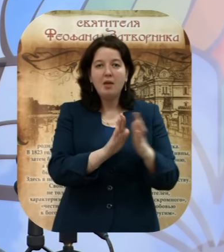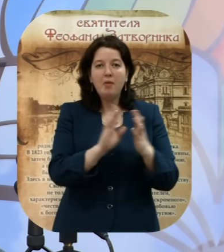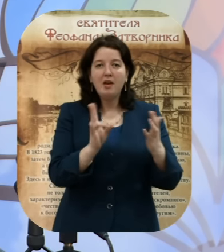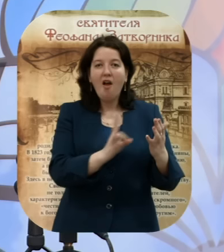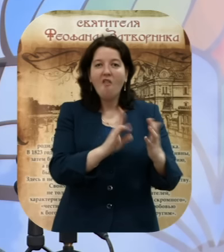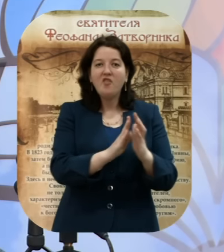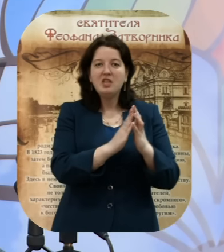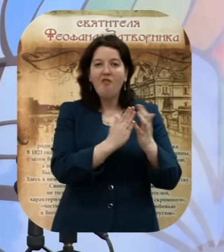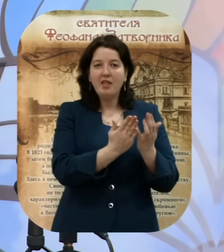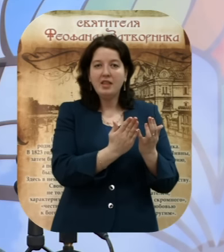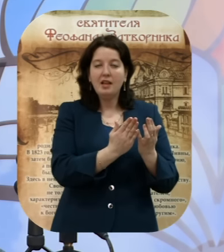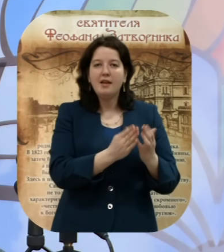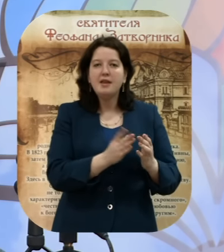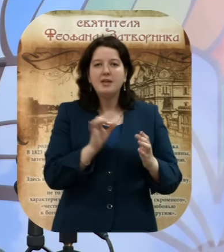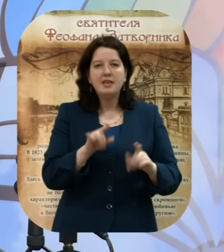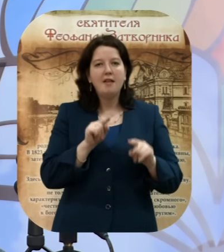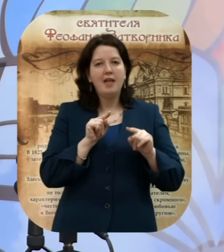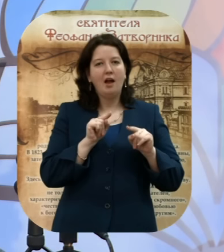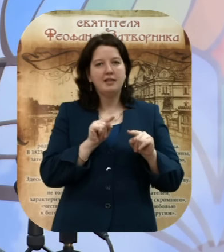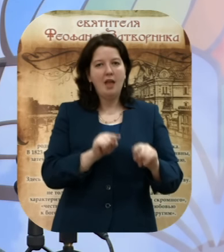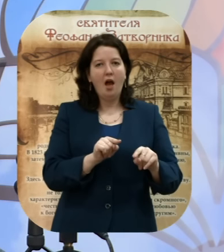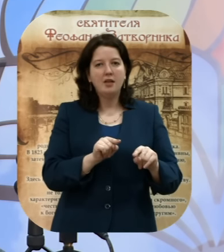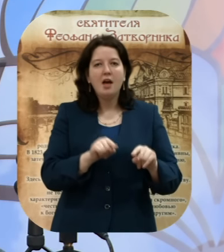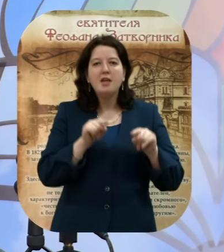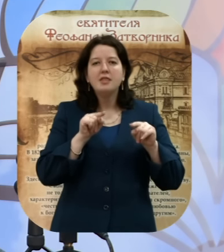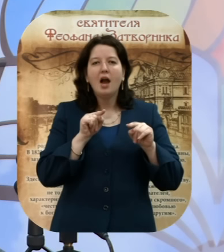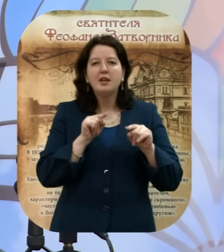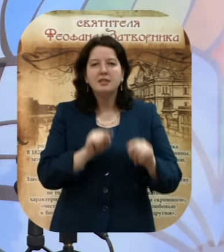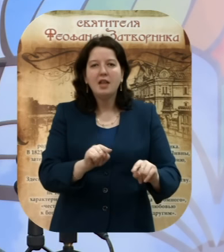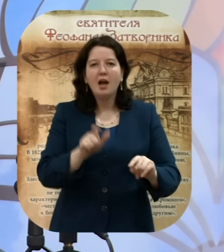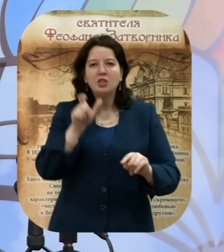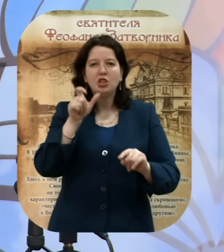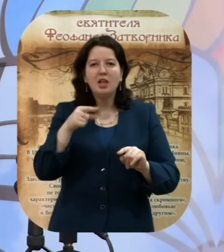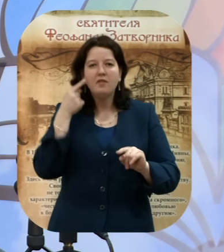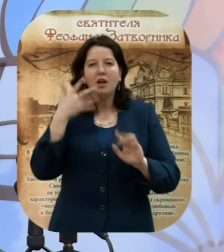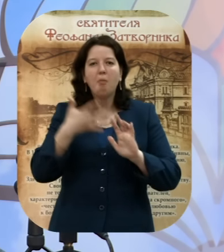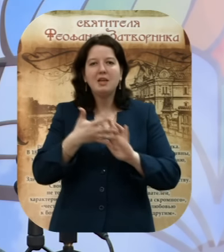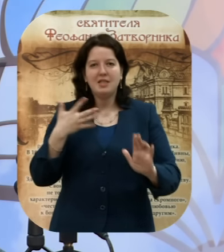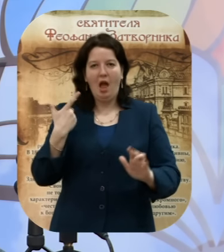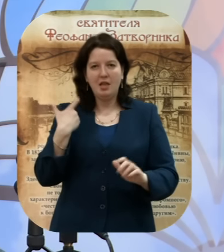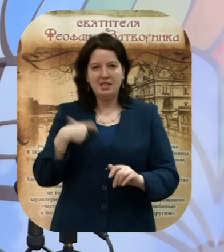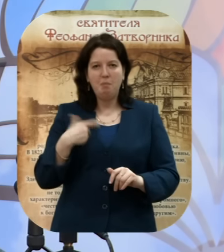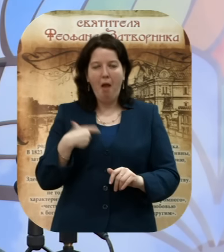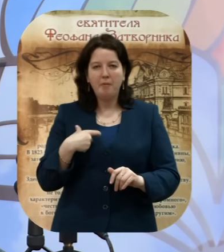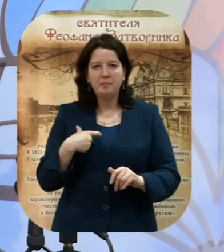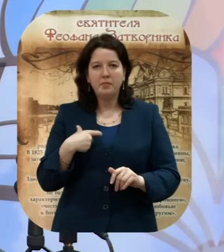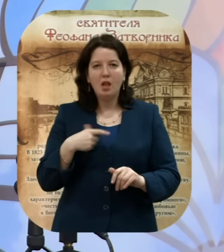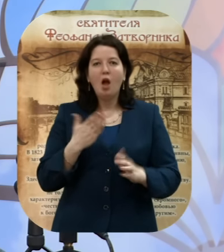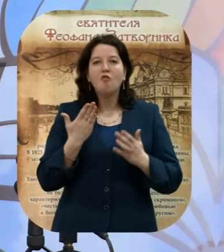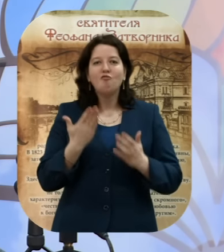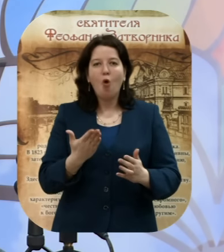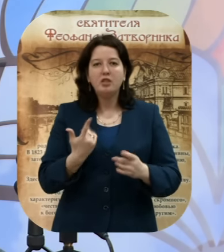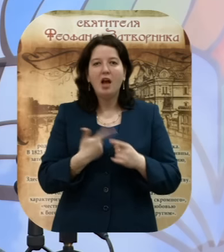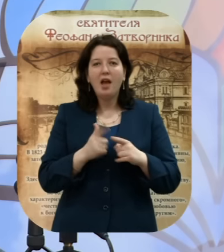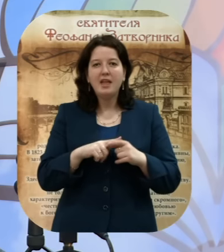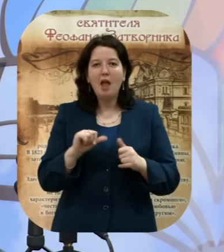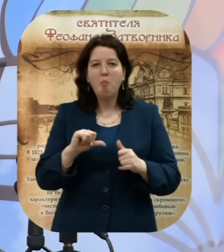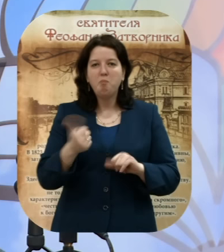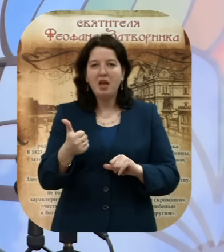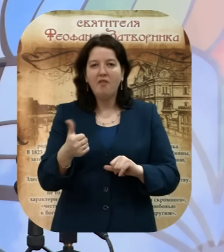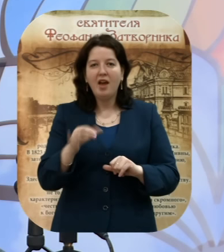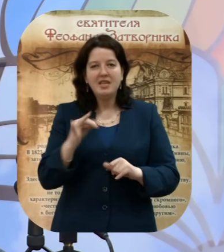И тогда я увижу, тогда я познаю себя. Вот это первое